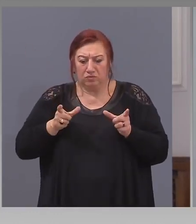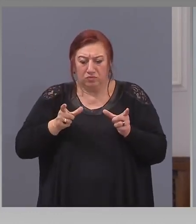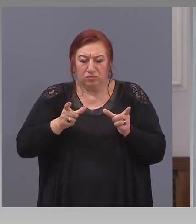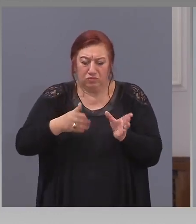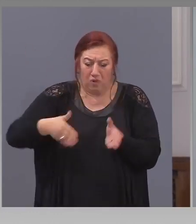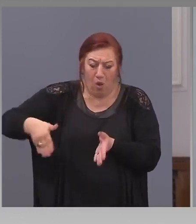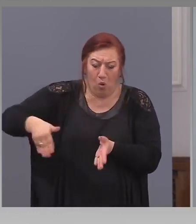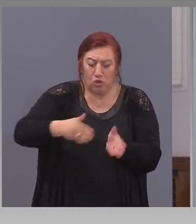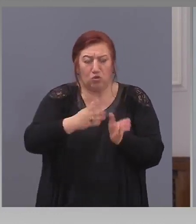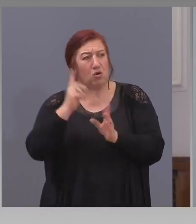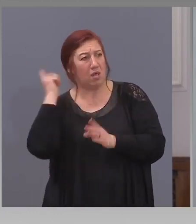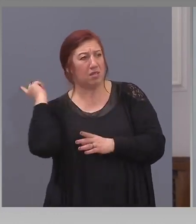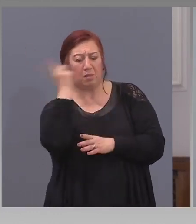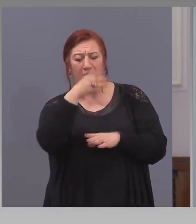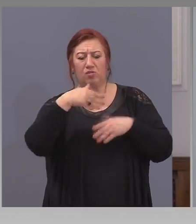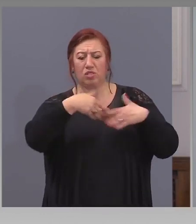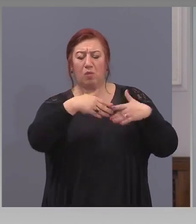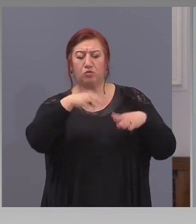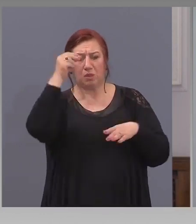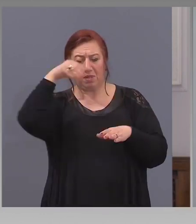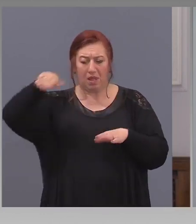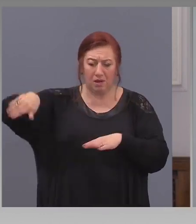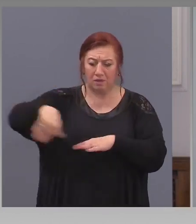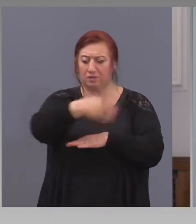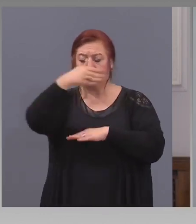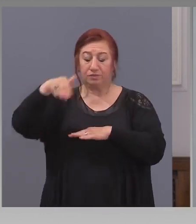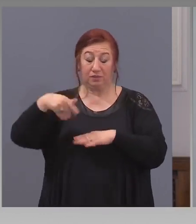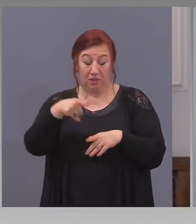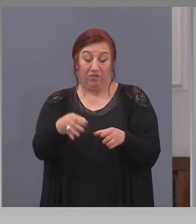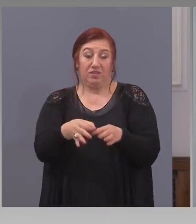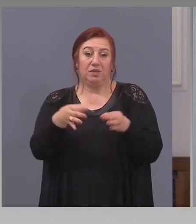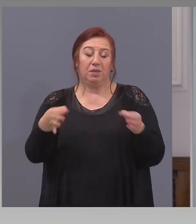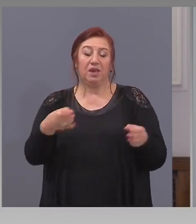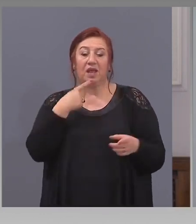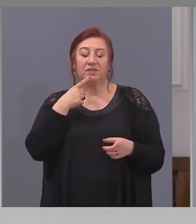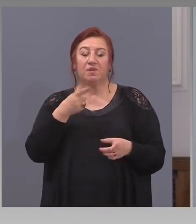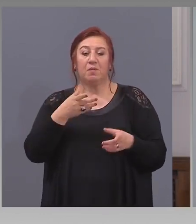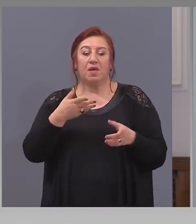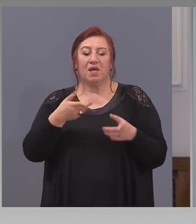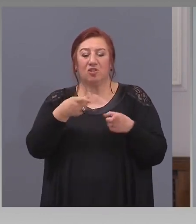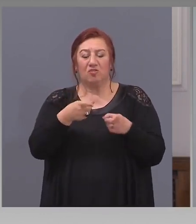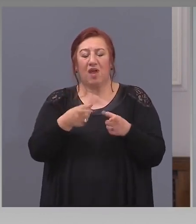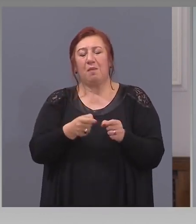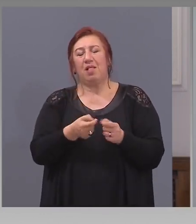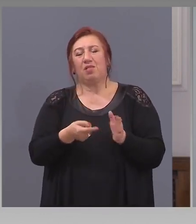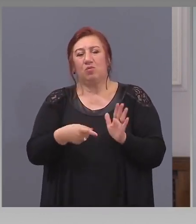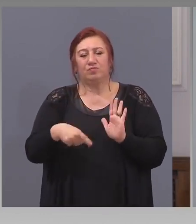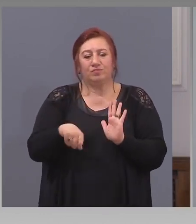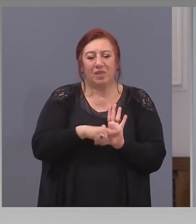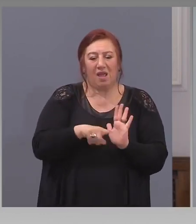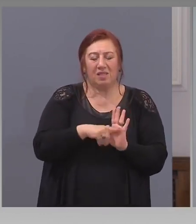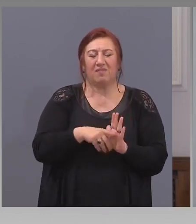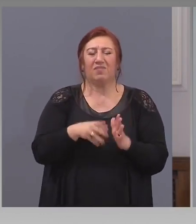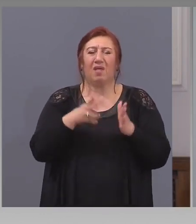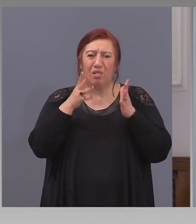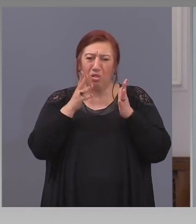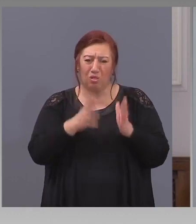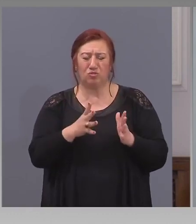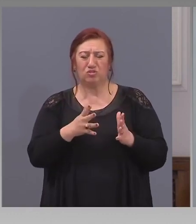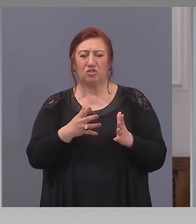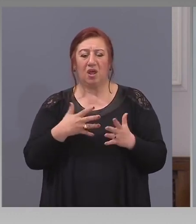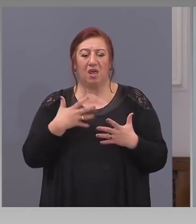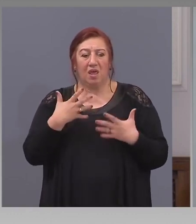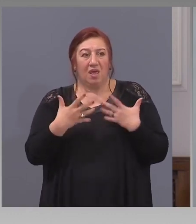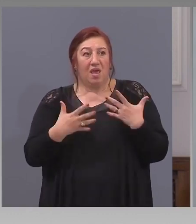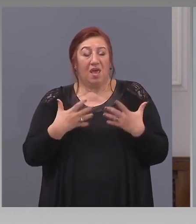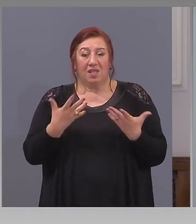Искахме да говорим за такива мерки. Затова казах, че това е лоша енергия. Създава лоша среда.